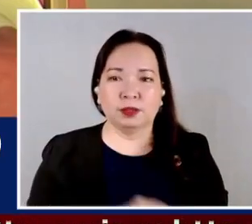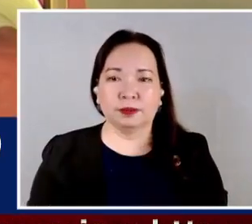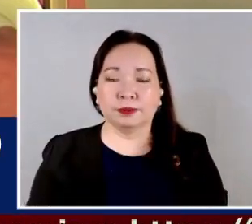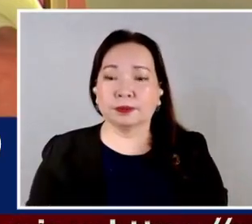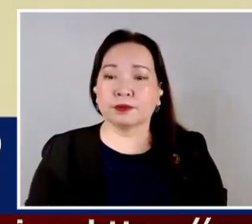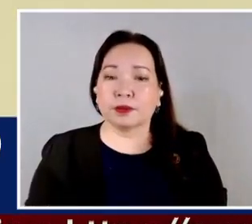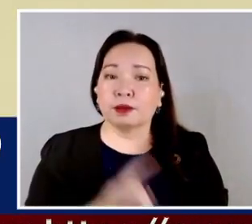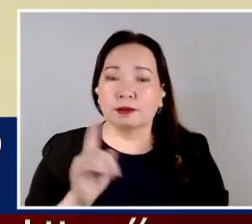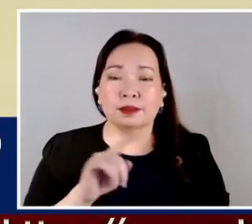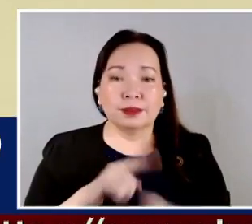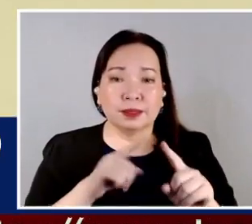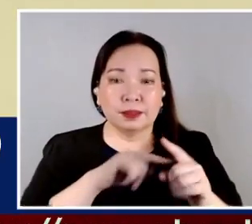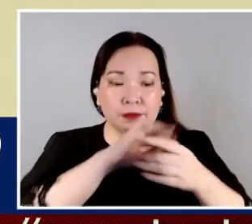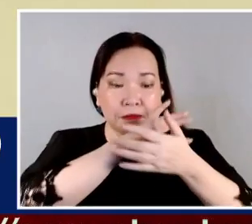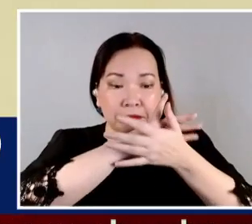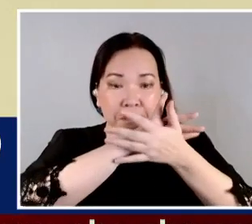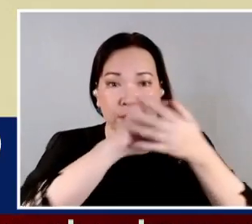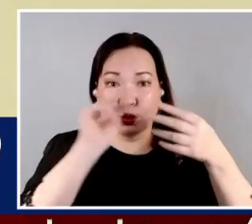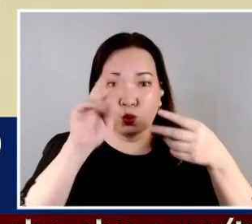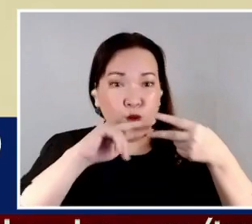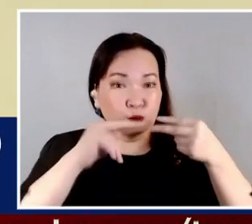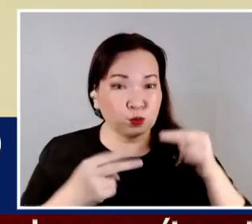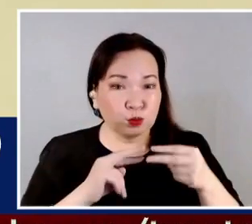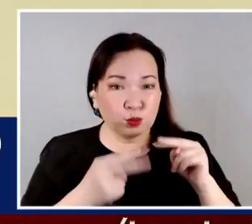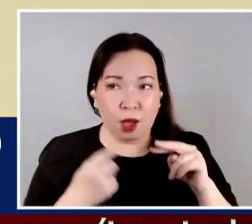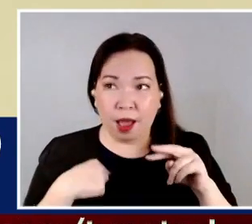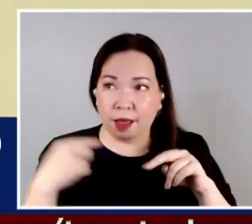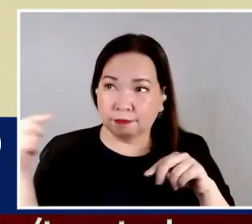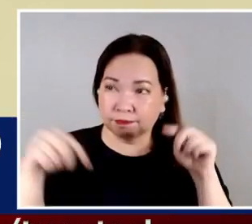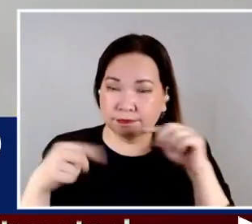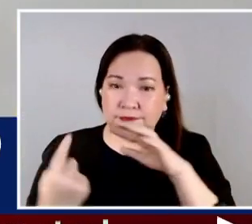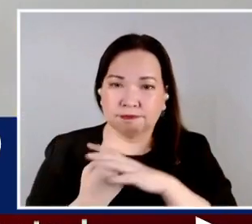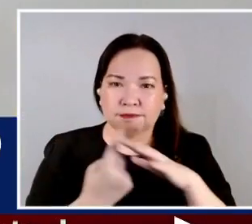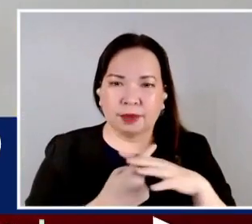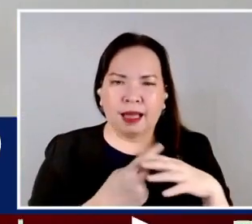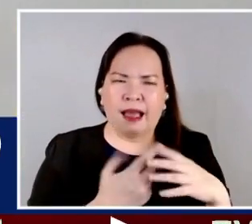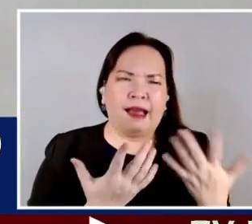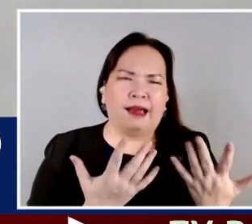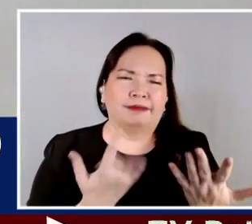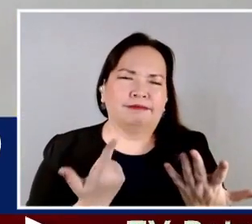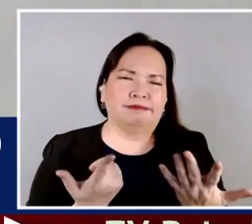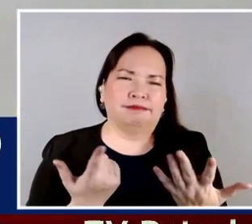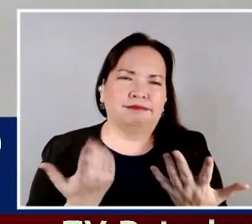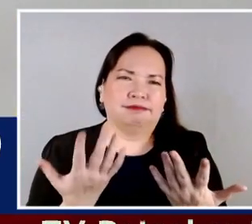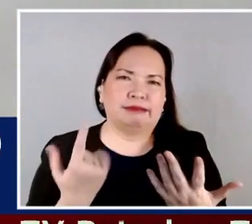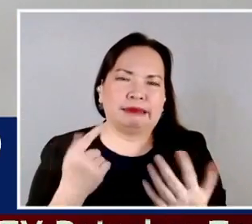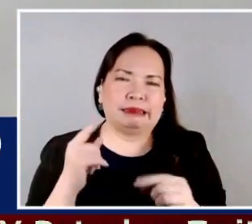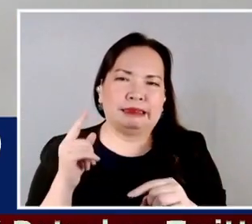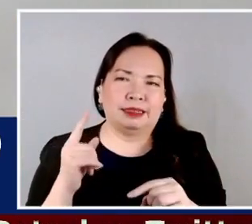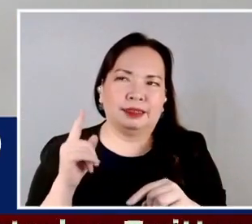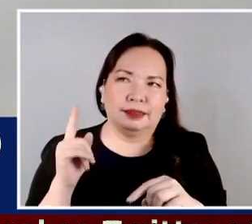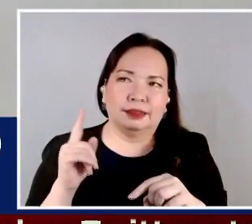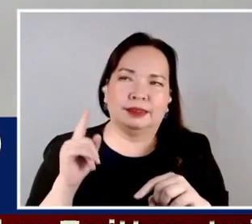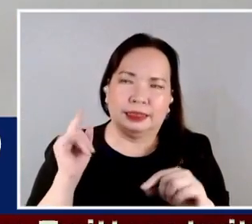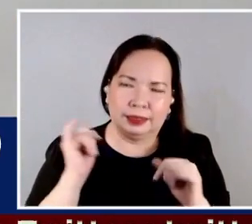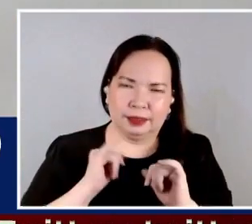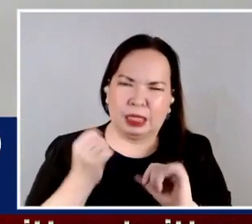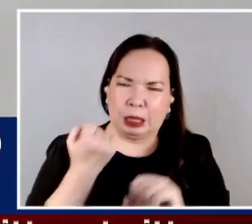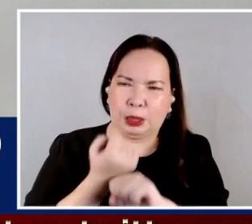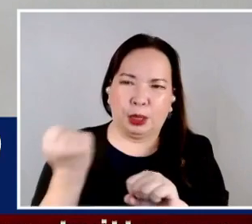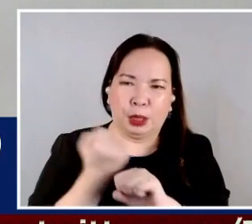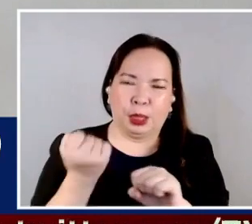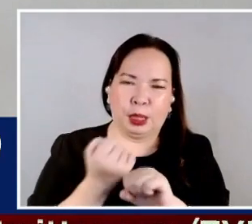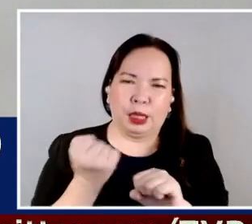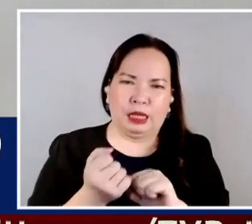mga sub-variants na pumasok dito sa ating bansa evades immunity. We can say that yes, endemicity will come, you